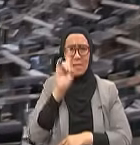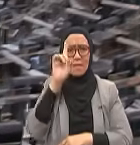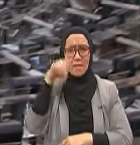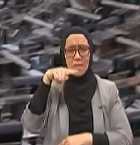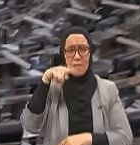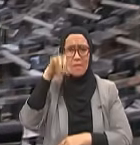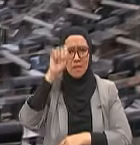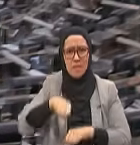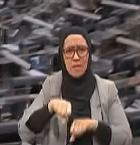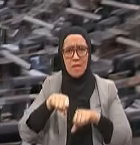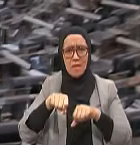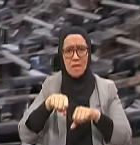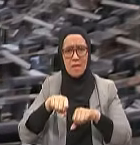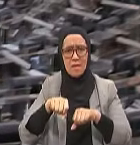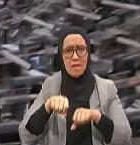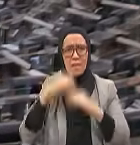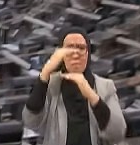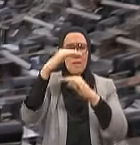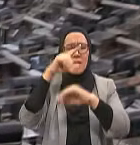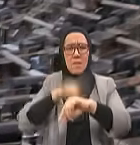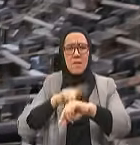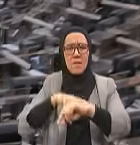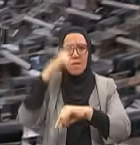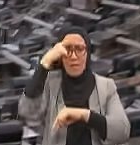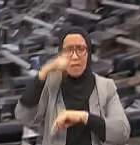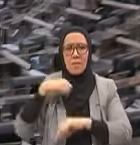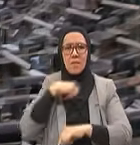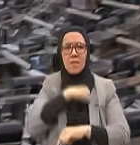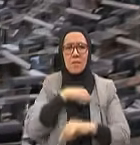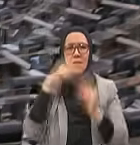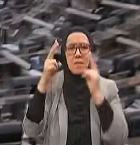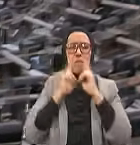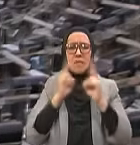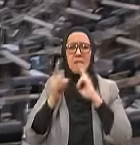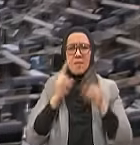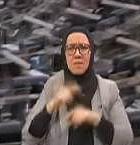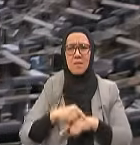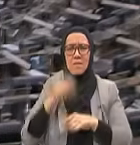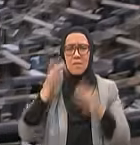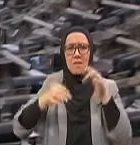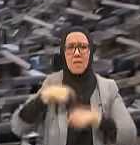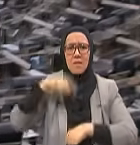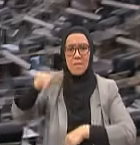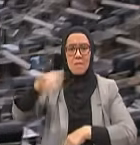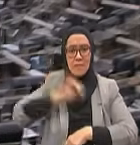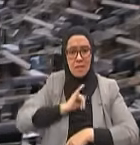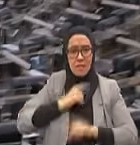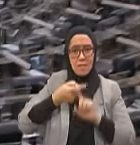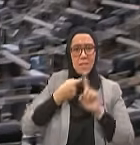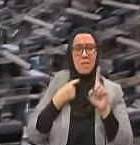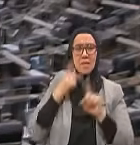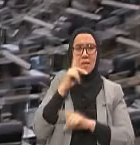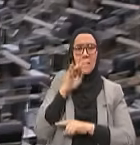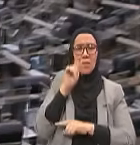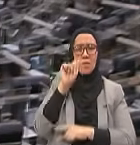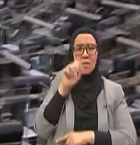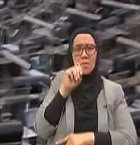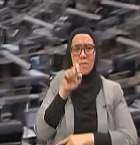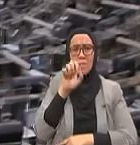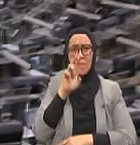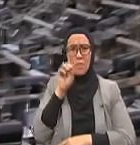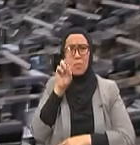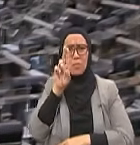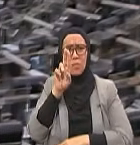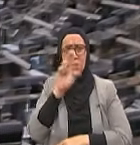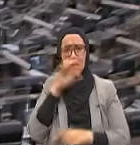boleh mengingatkan masuk bagi Ali berucap Jika perlu saya daripada kota marudu dan ke Villa Saya